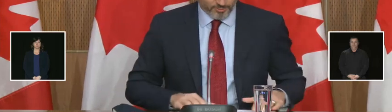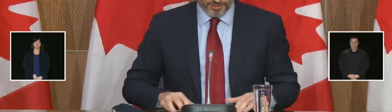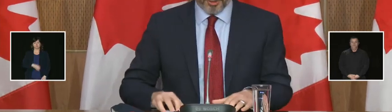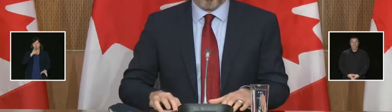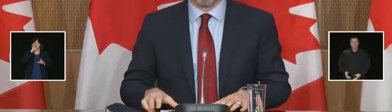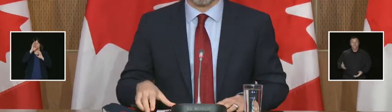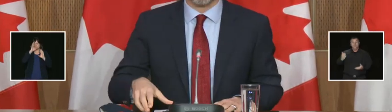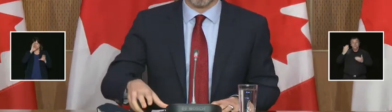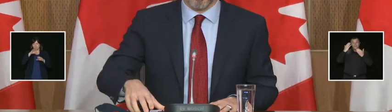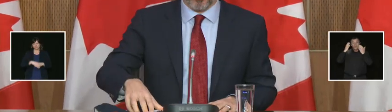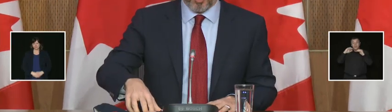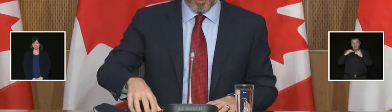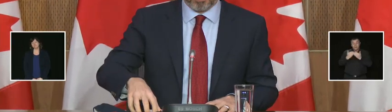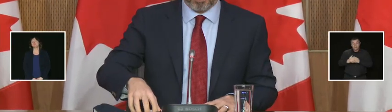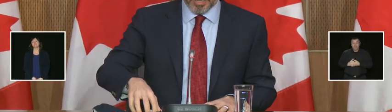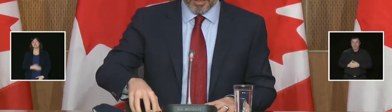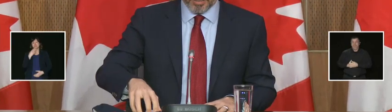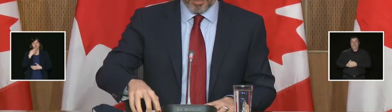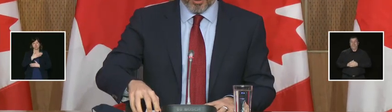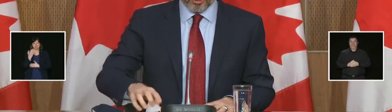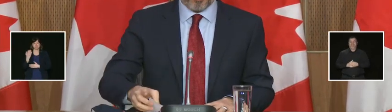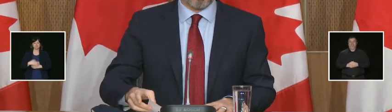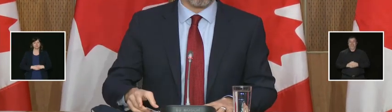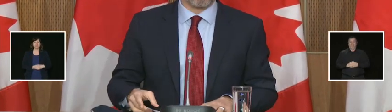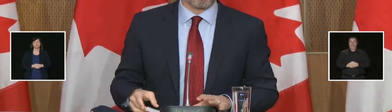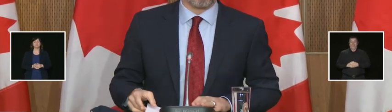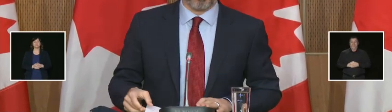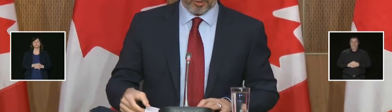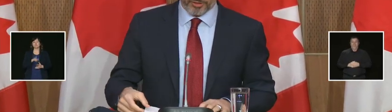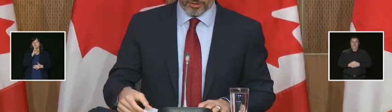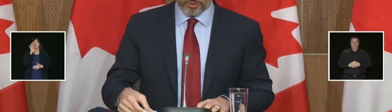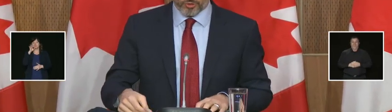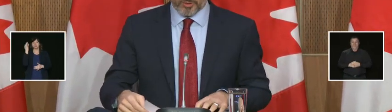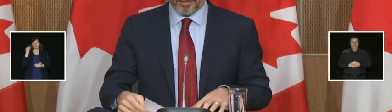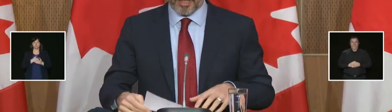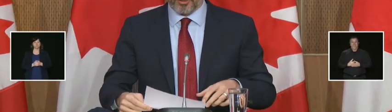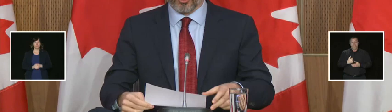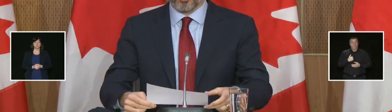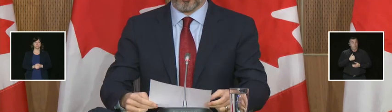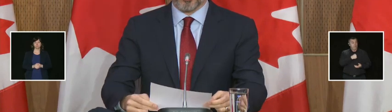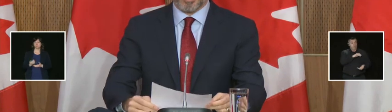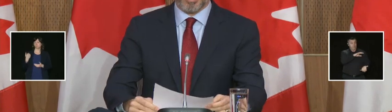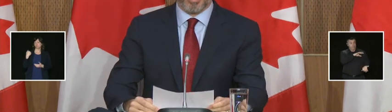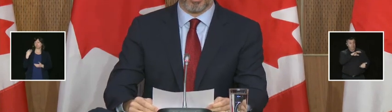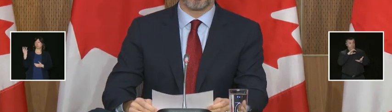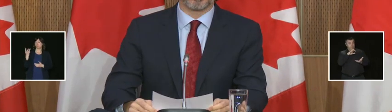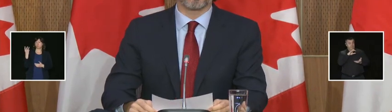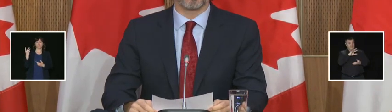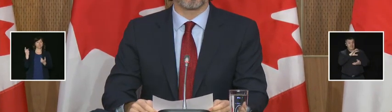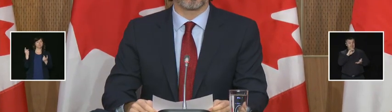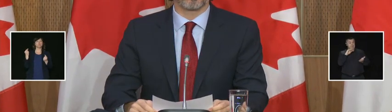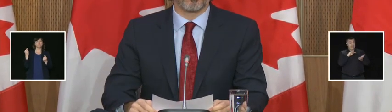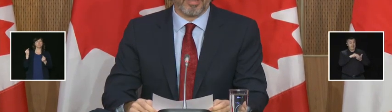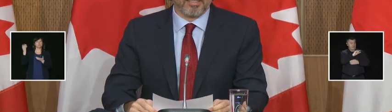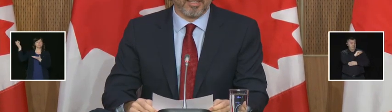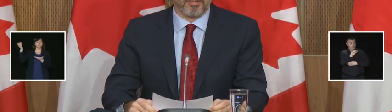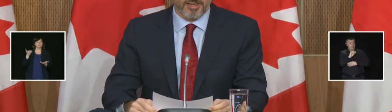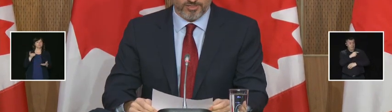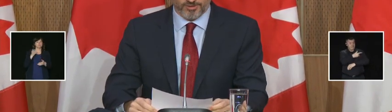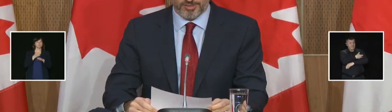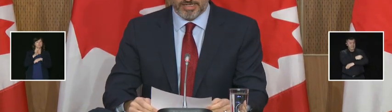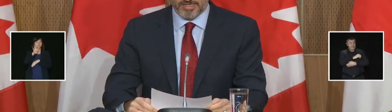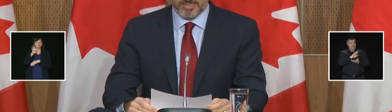bonjour à tous kling le roi ce mercredi on a reçu une livraison de plus de 400 mille doses du vaccin